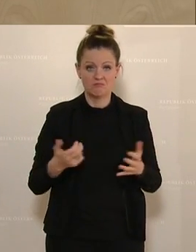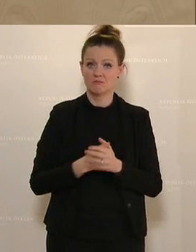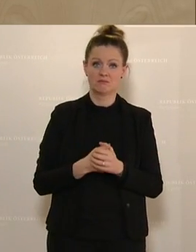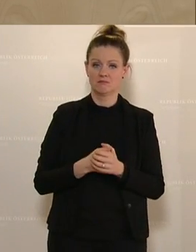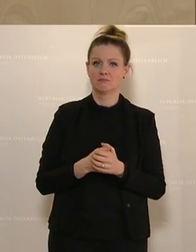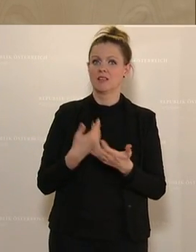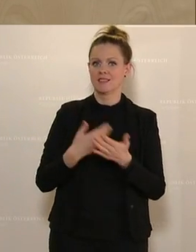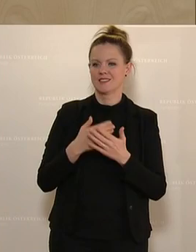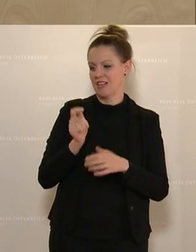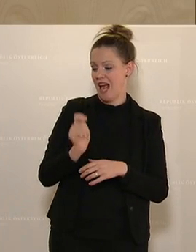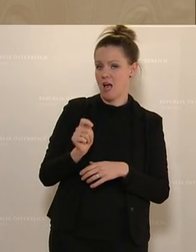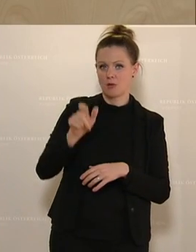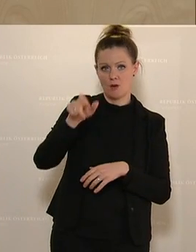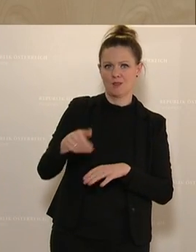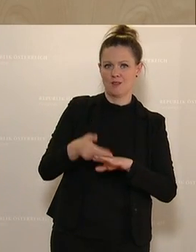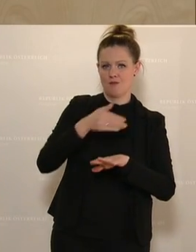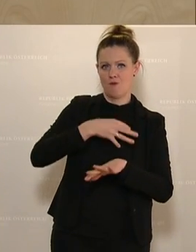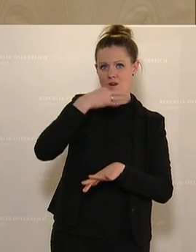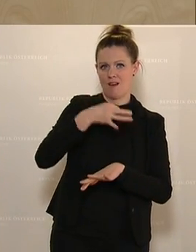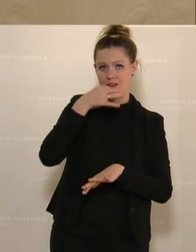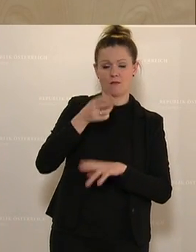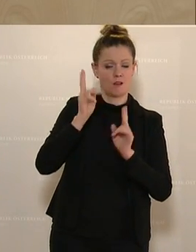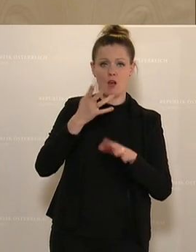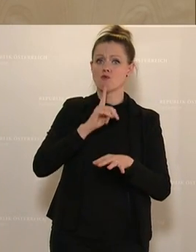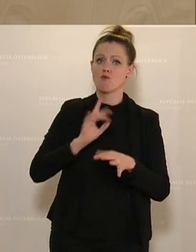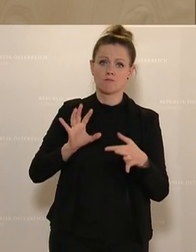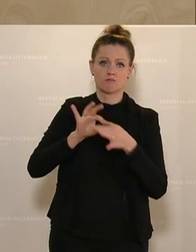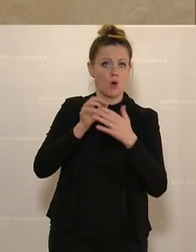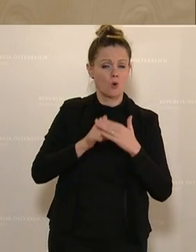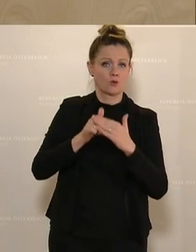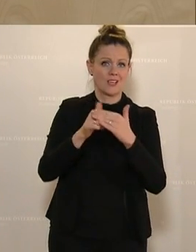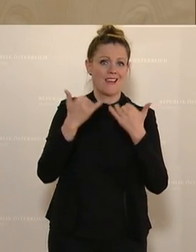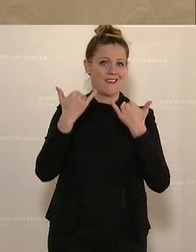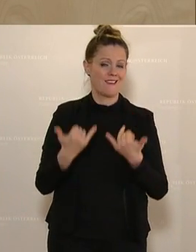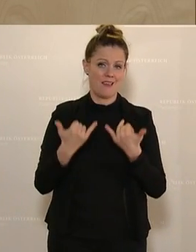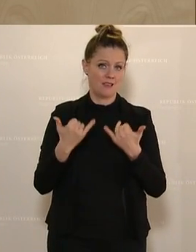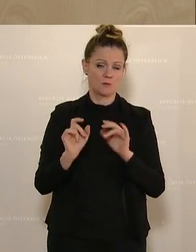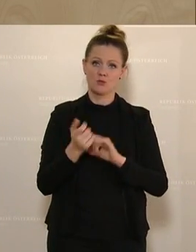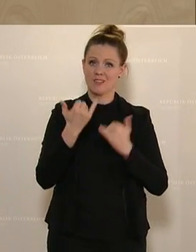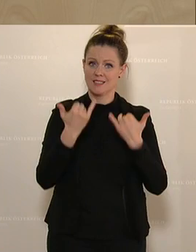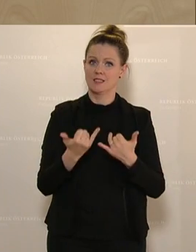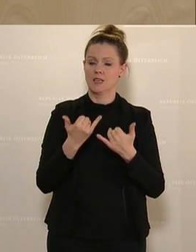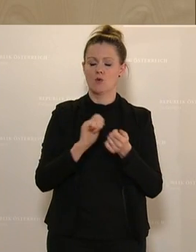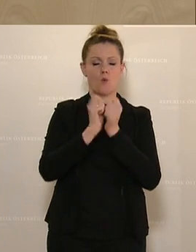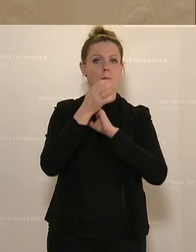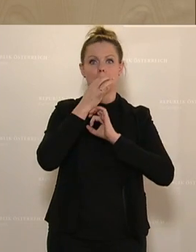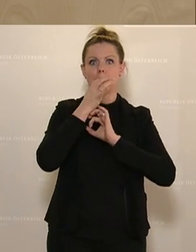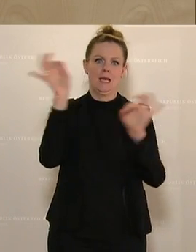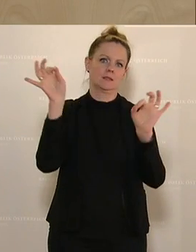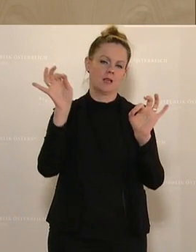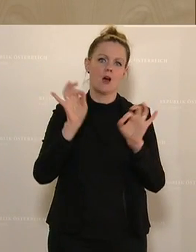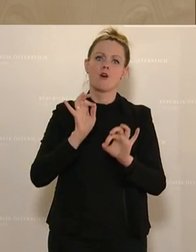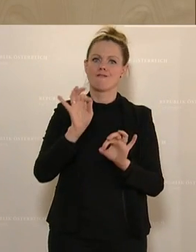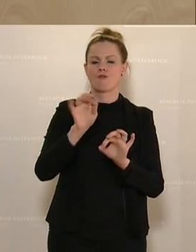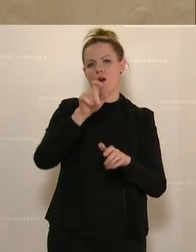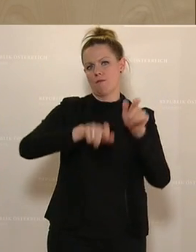den Abgeordneten, meinem Vorredner nur unterstützen. Es ist jetzt eine massive Verbesserung